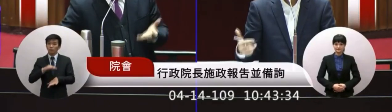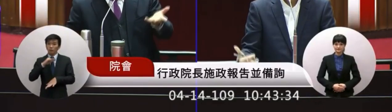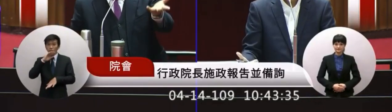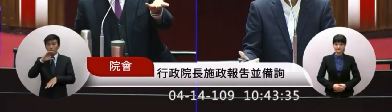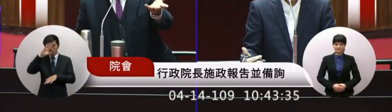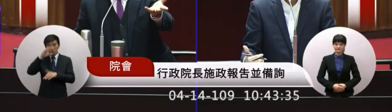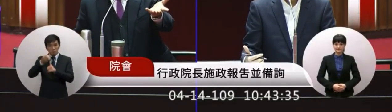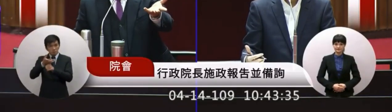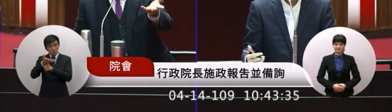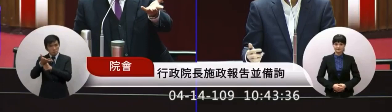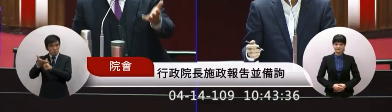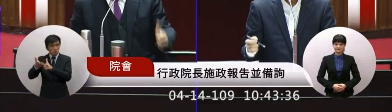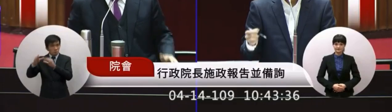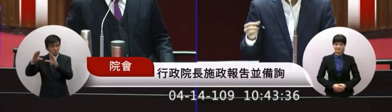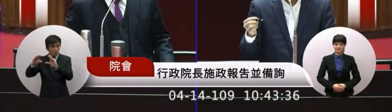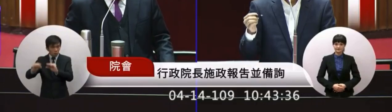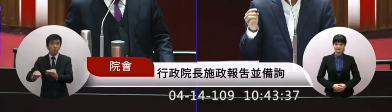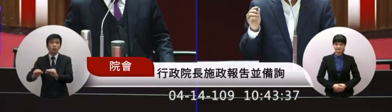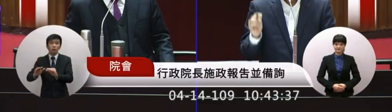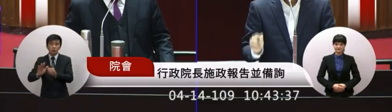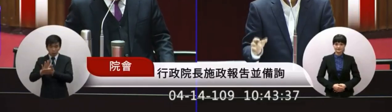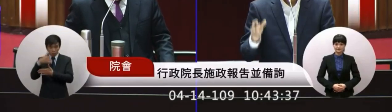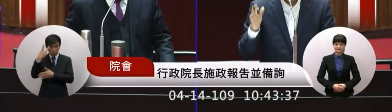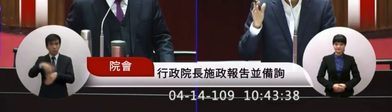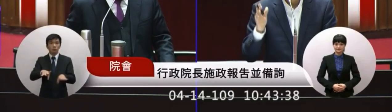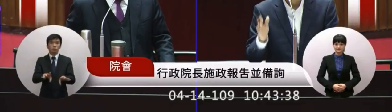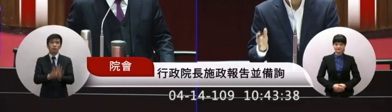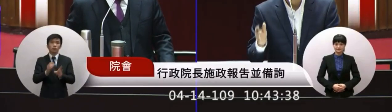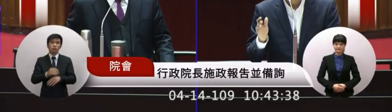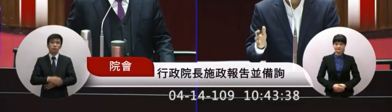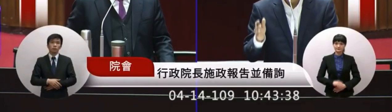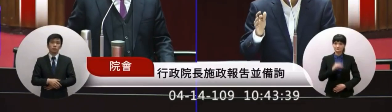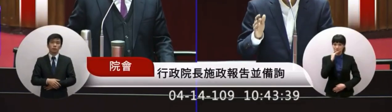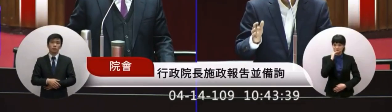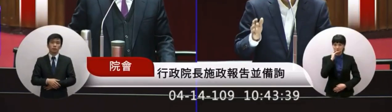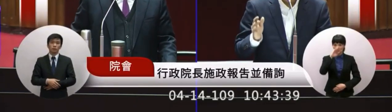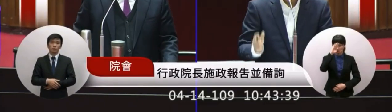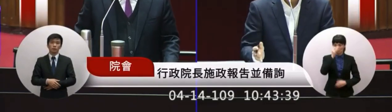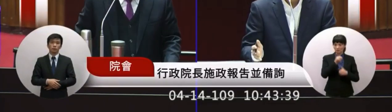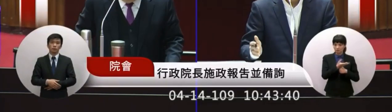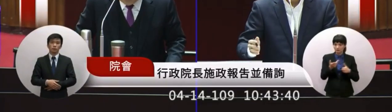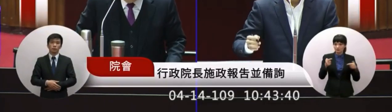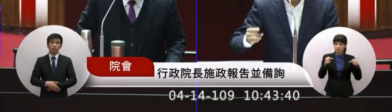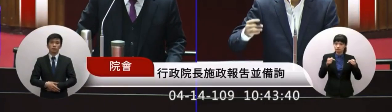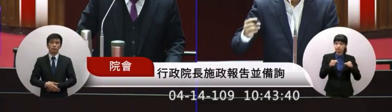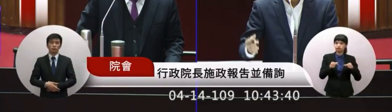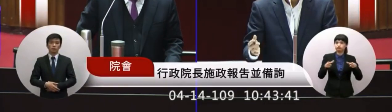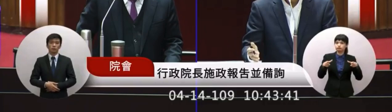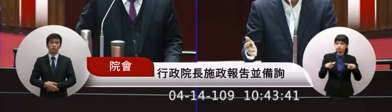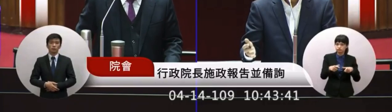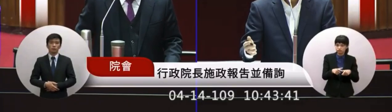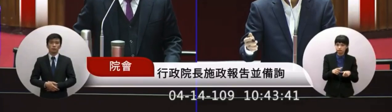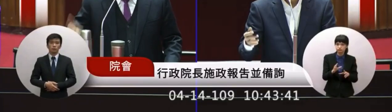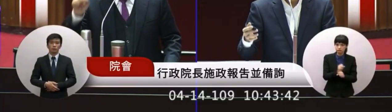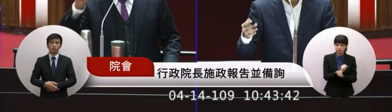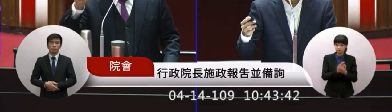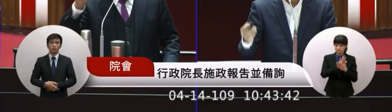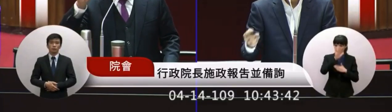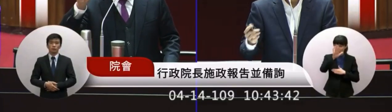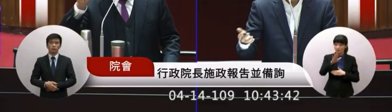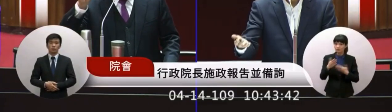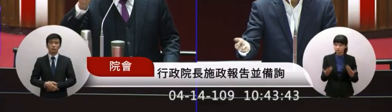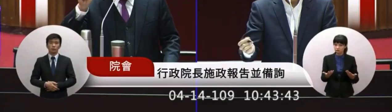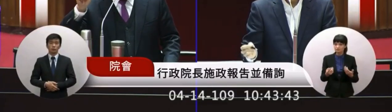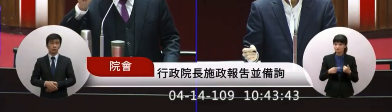微缓和，这个才能端上。 所以我们等疫情相对缓和之后，这些振兴，比方说， 所